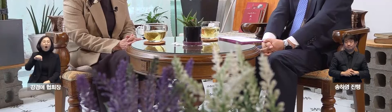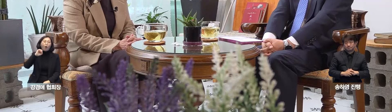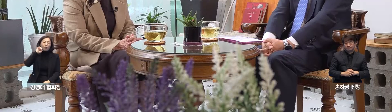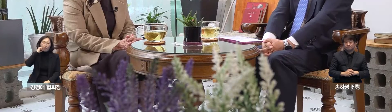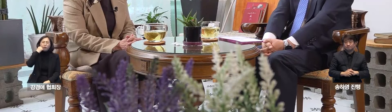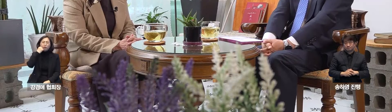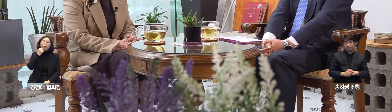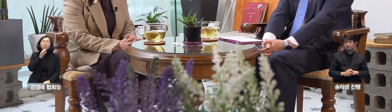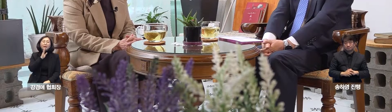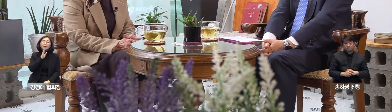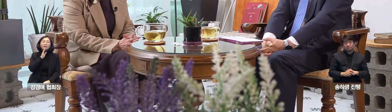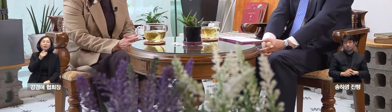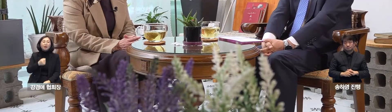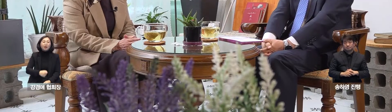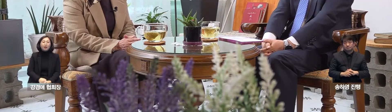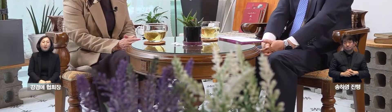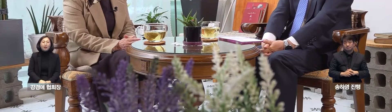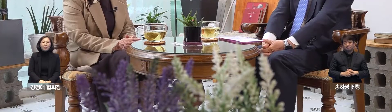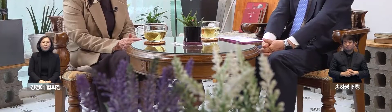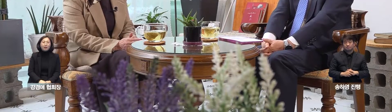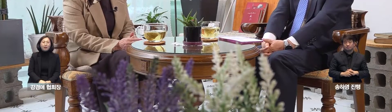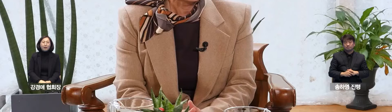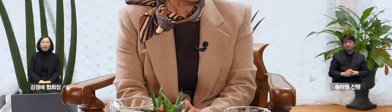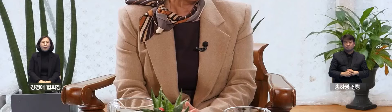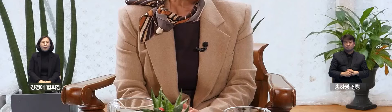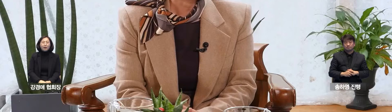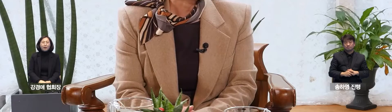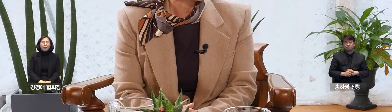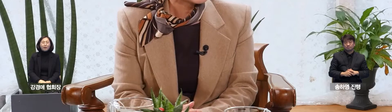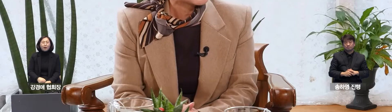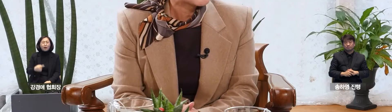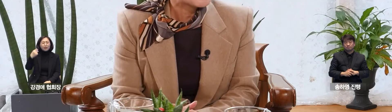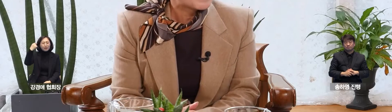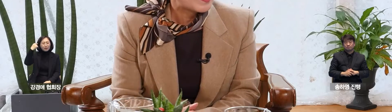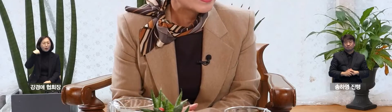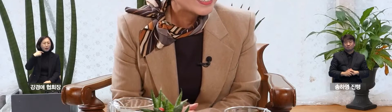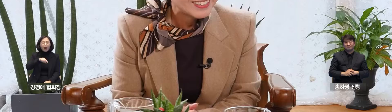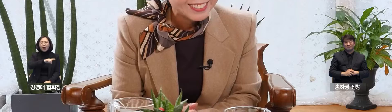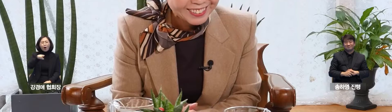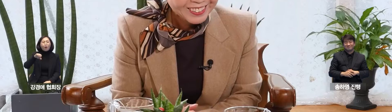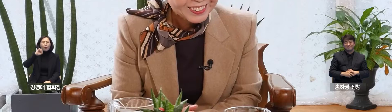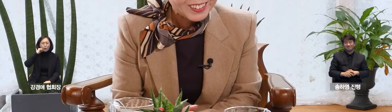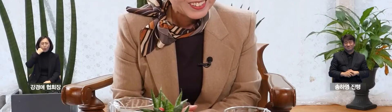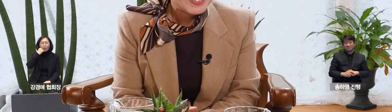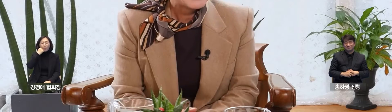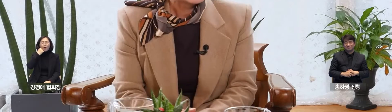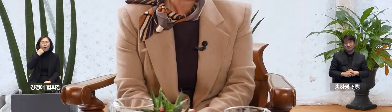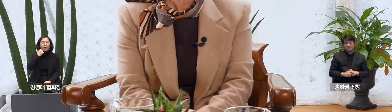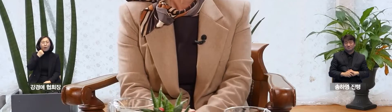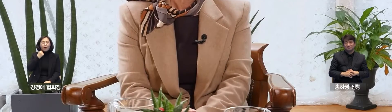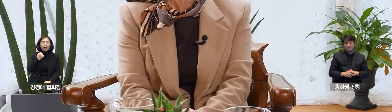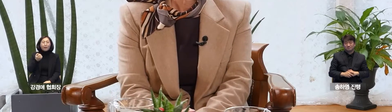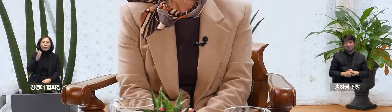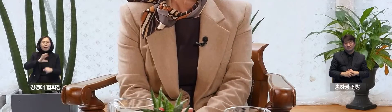같습니다. 피부에서 느끼는 건 사실 큰데 뭐 세계적으로 다 어렵다고 하니 네,